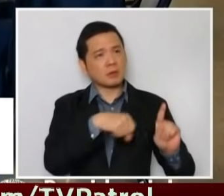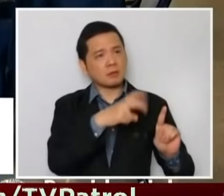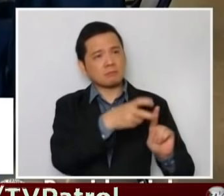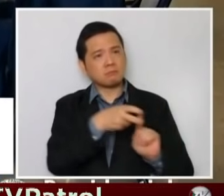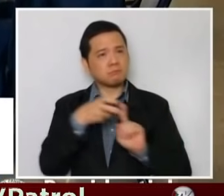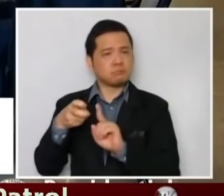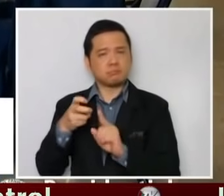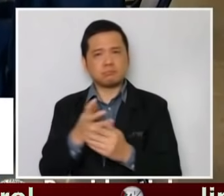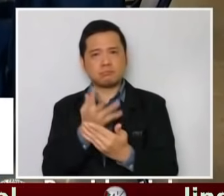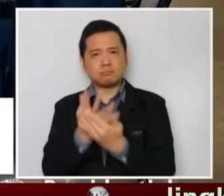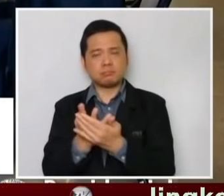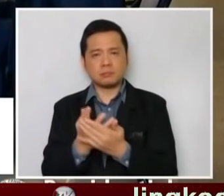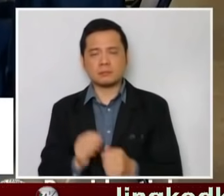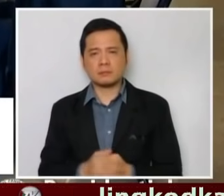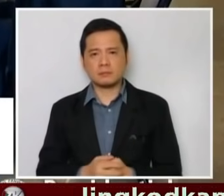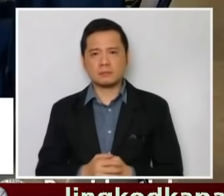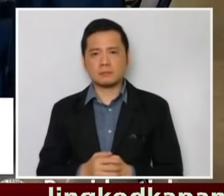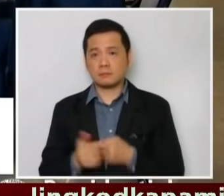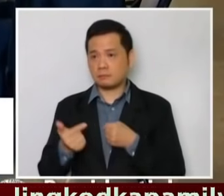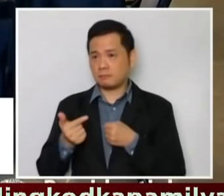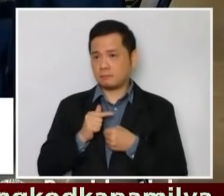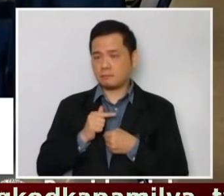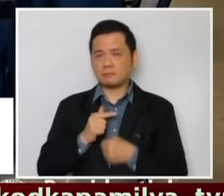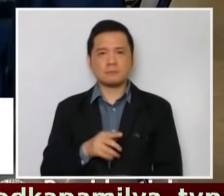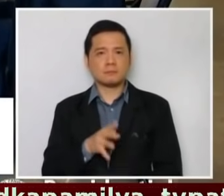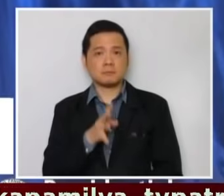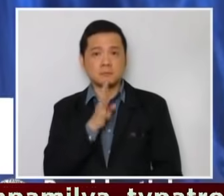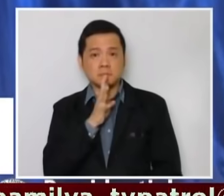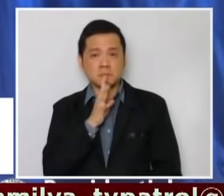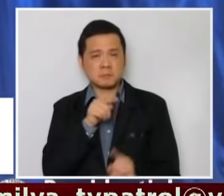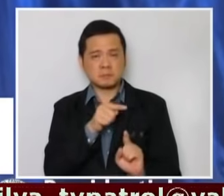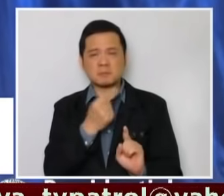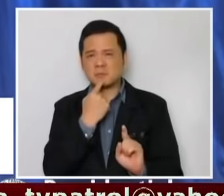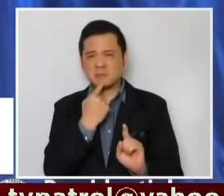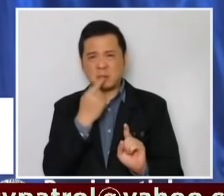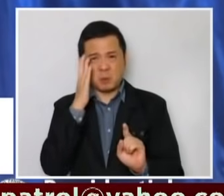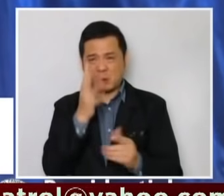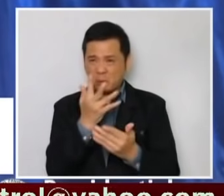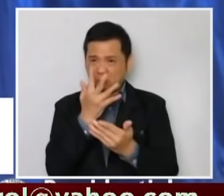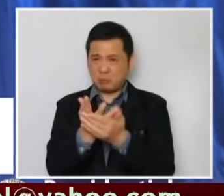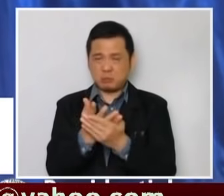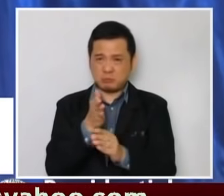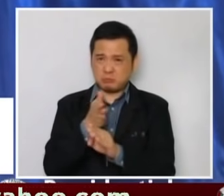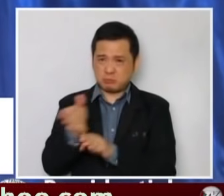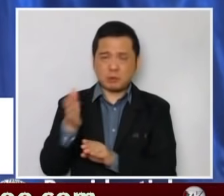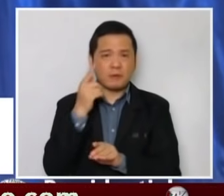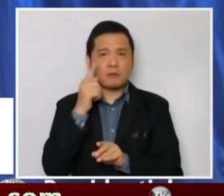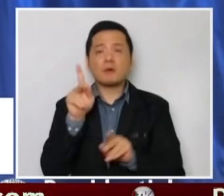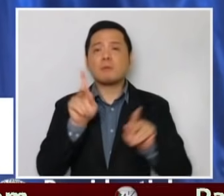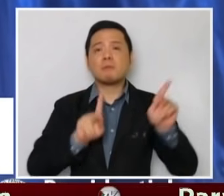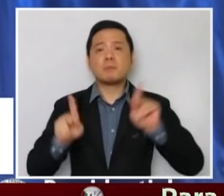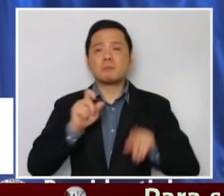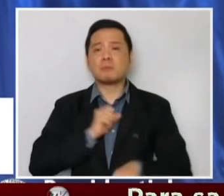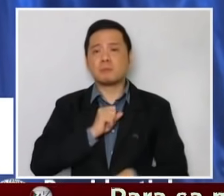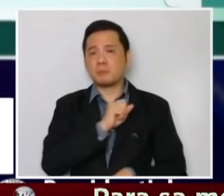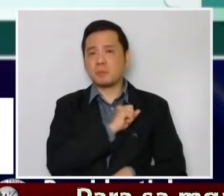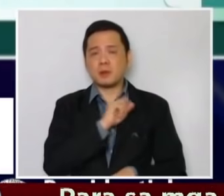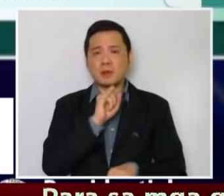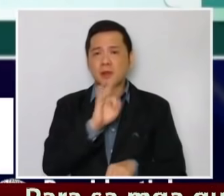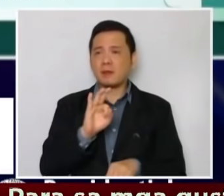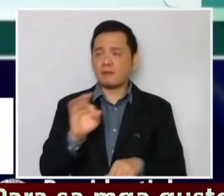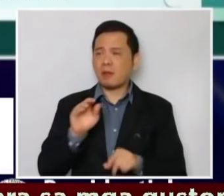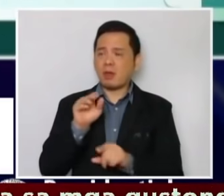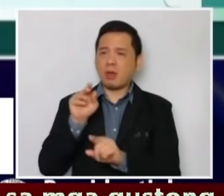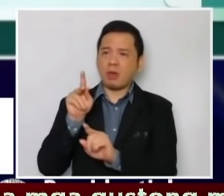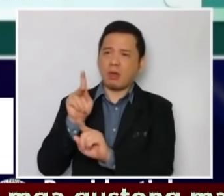Diretso kulong. Ito ang panibagong banta ni Pangulong Rodrigo Duterte sa mga senador na mga angahas na ipakontempt ang